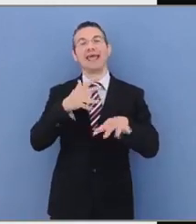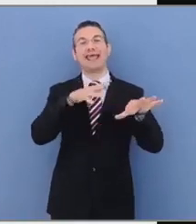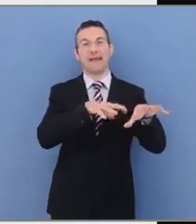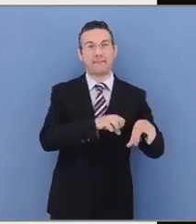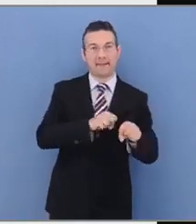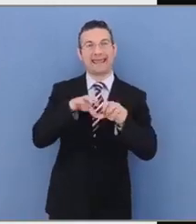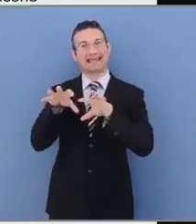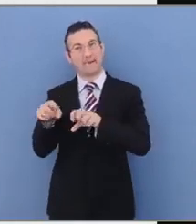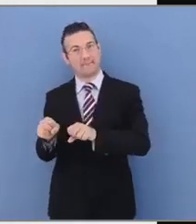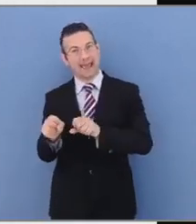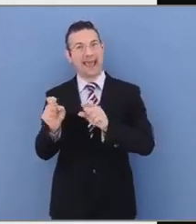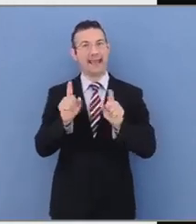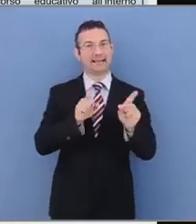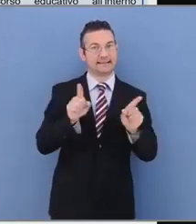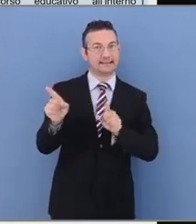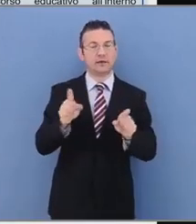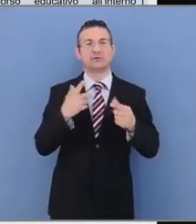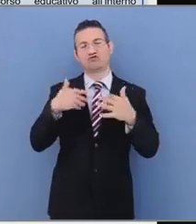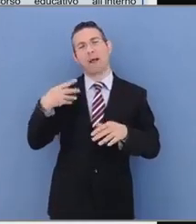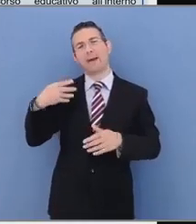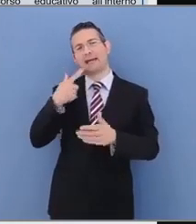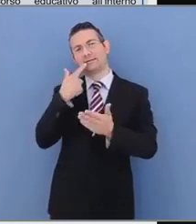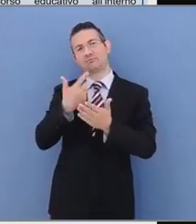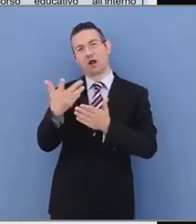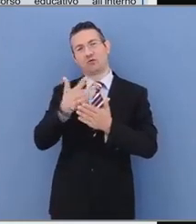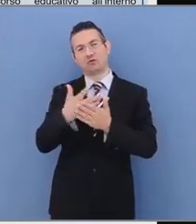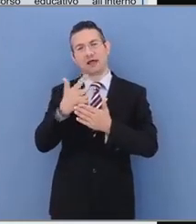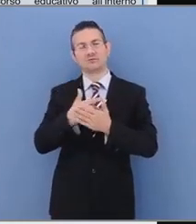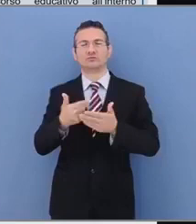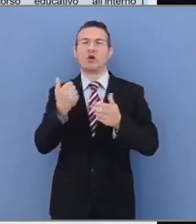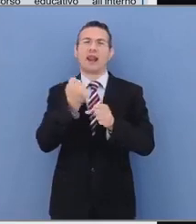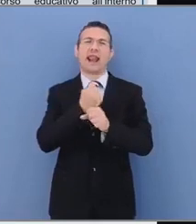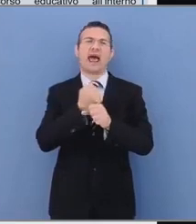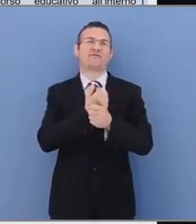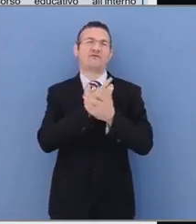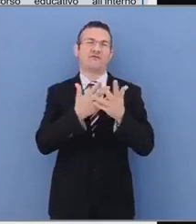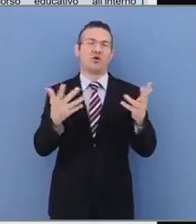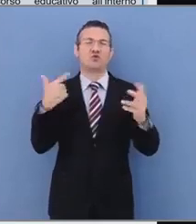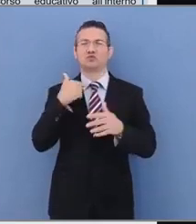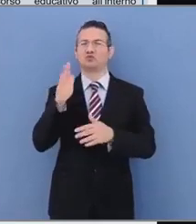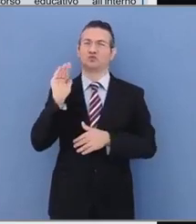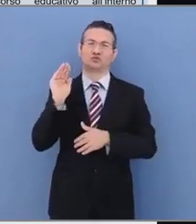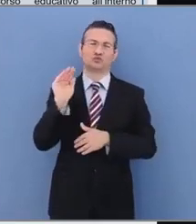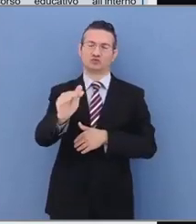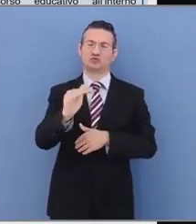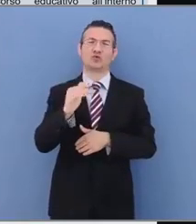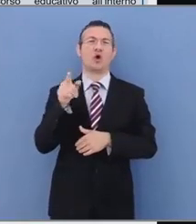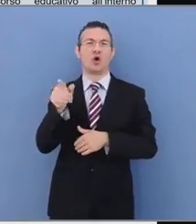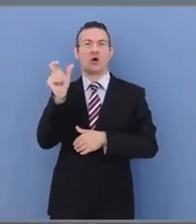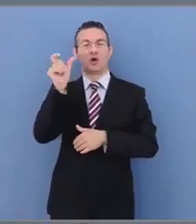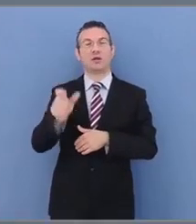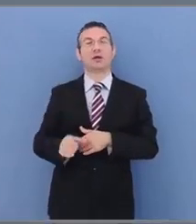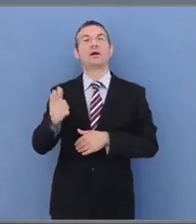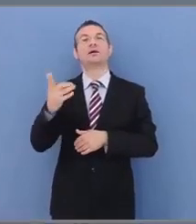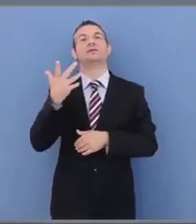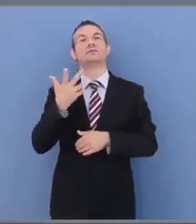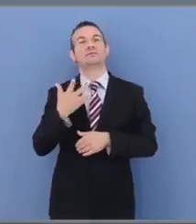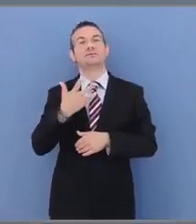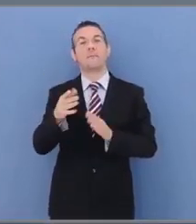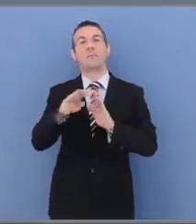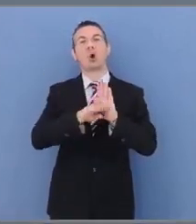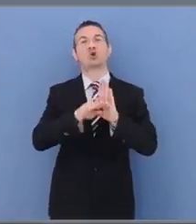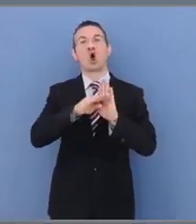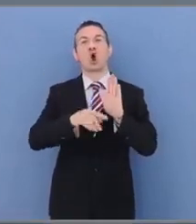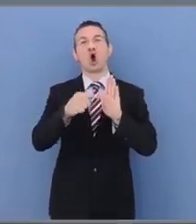ha già raccontati Massimo il lavoro gigantesco che svolge tutti i giorni, e la richiesta di questo protocollo è quella di aprire ancora di più, di spalancare